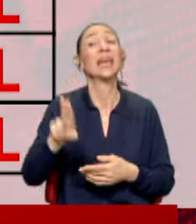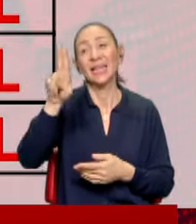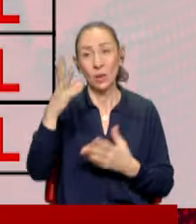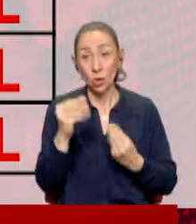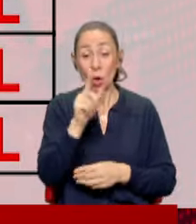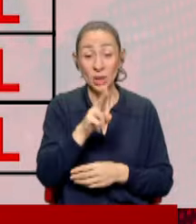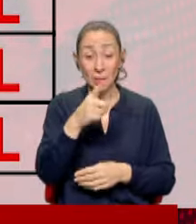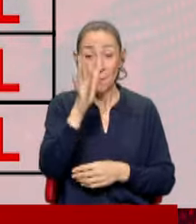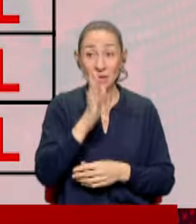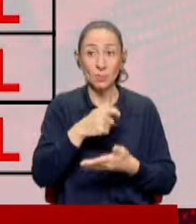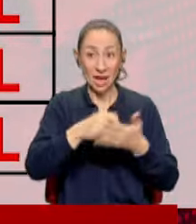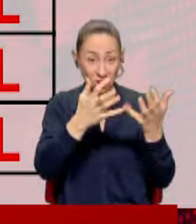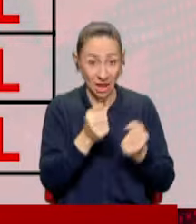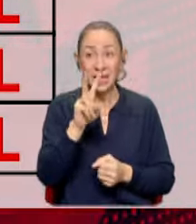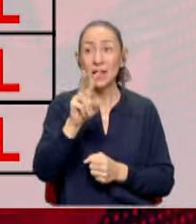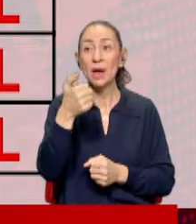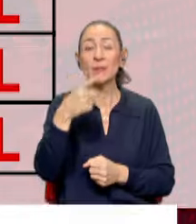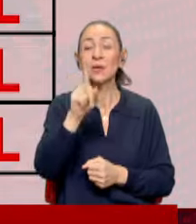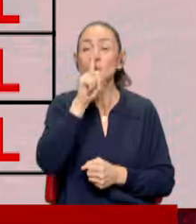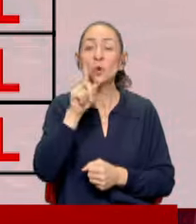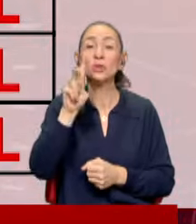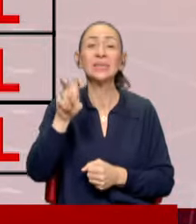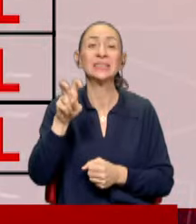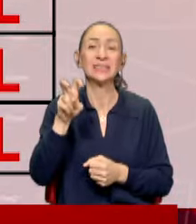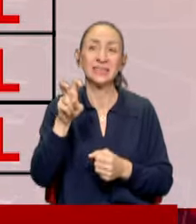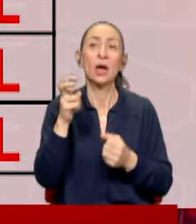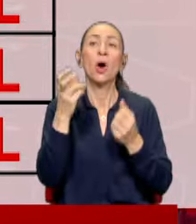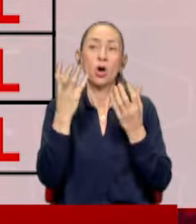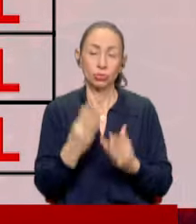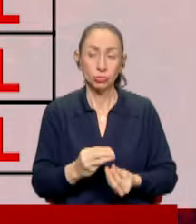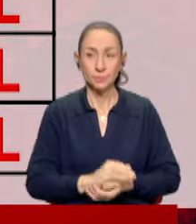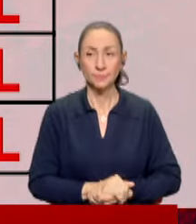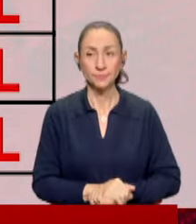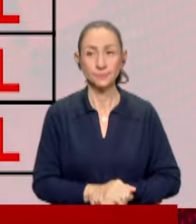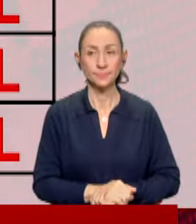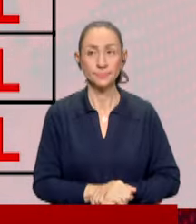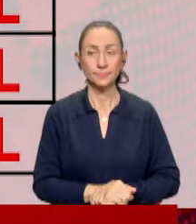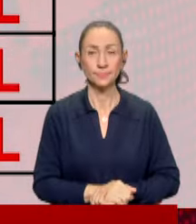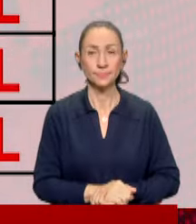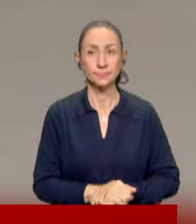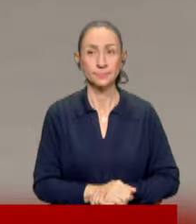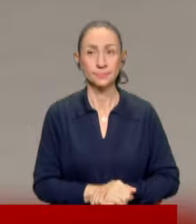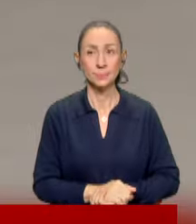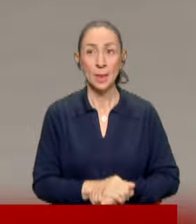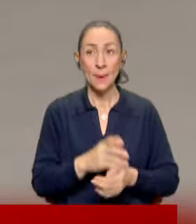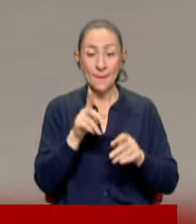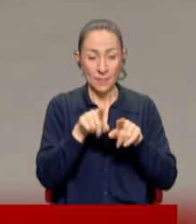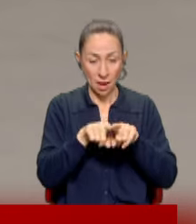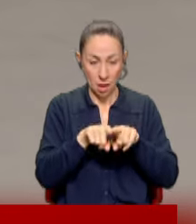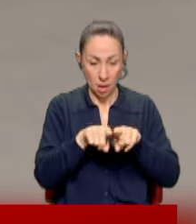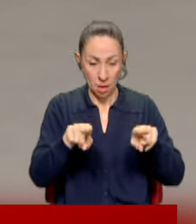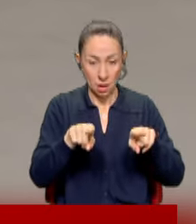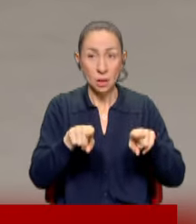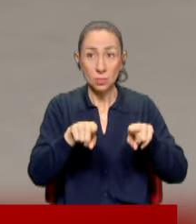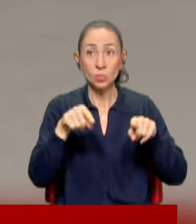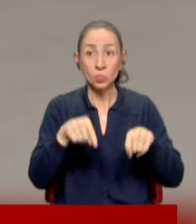liraya. 17.500 lira olan emekli maaşı yeni zam oranıyla 26.118 lira olacak. Makası kapatacak